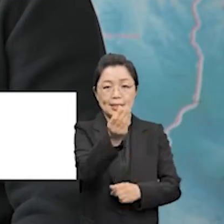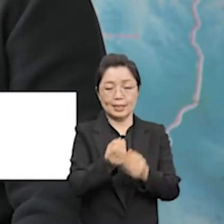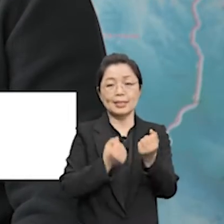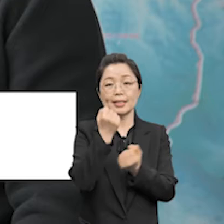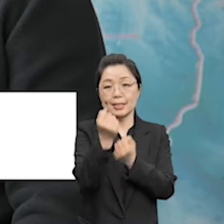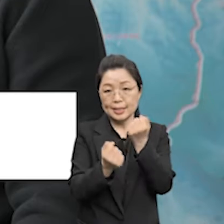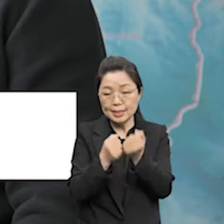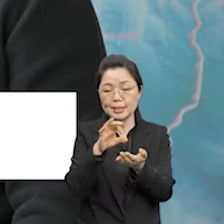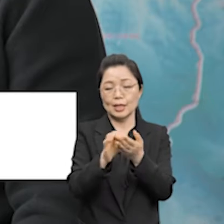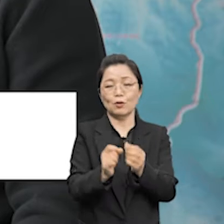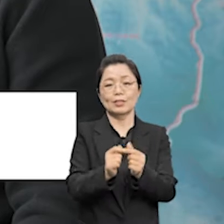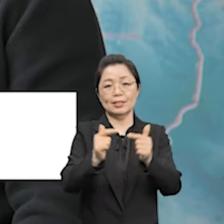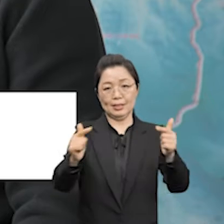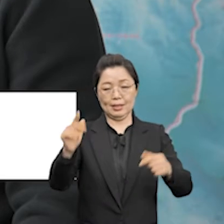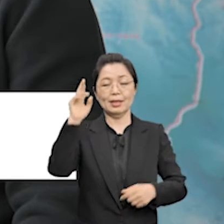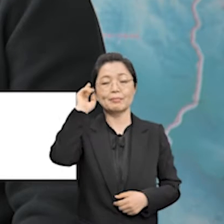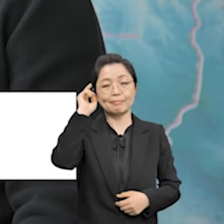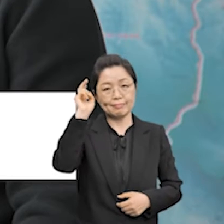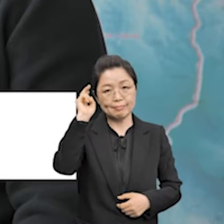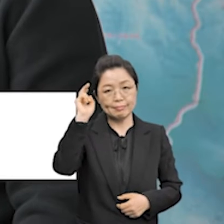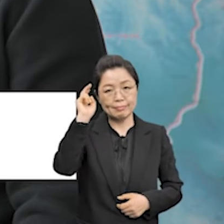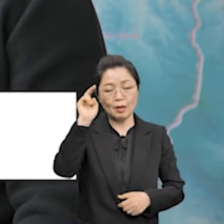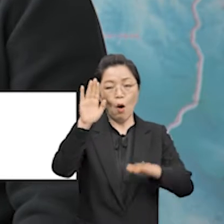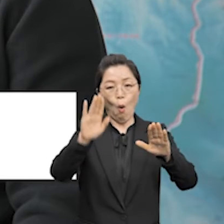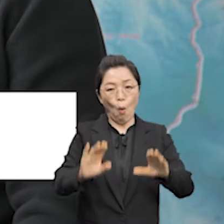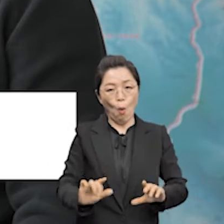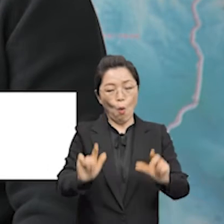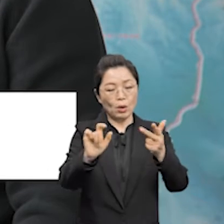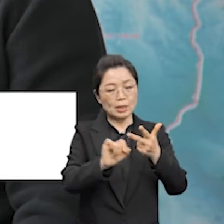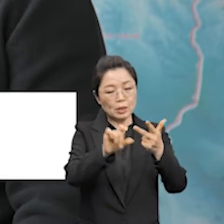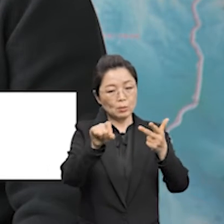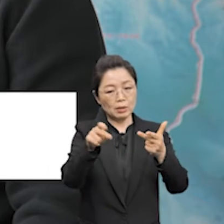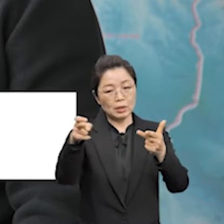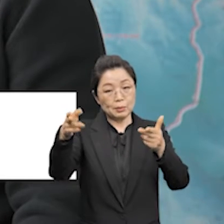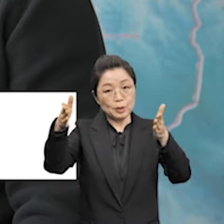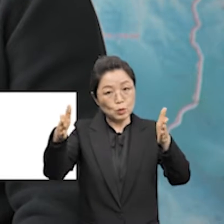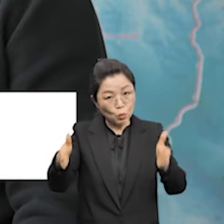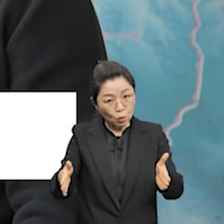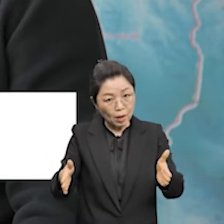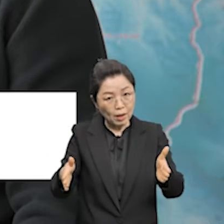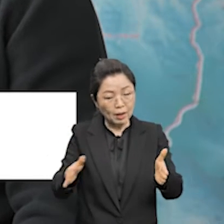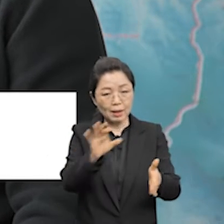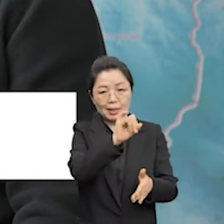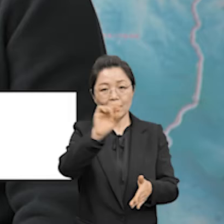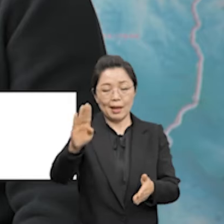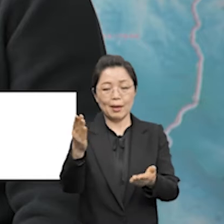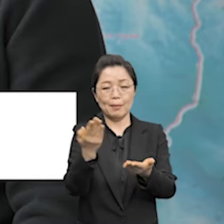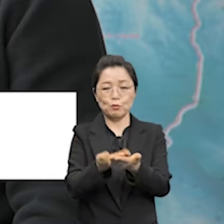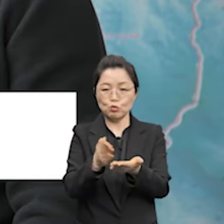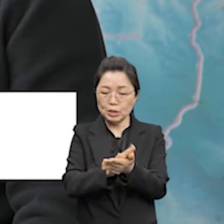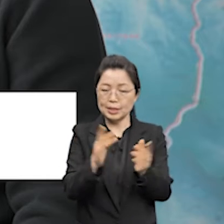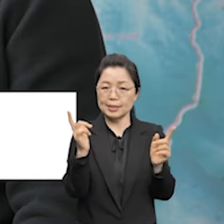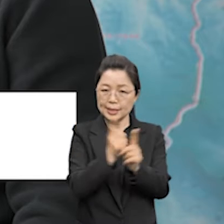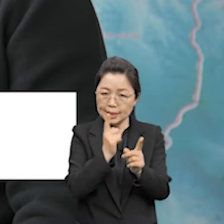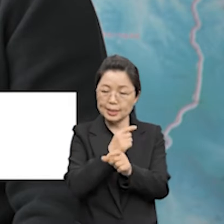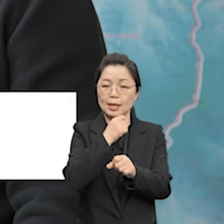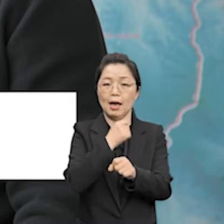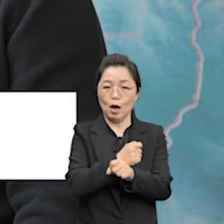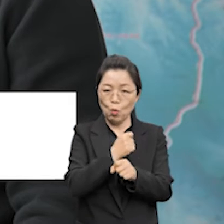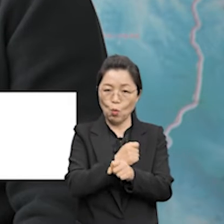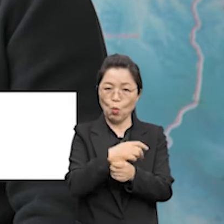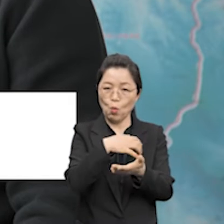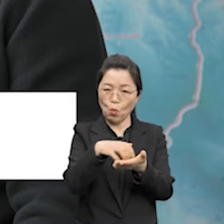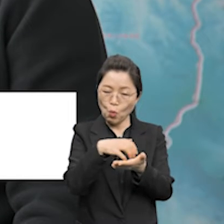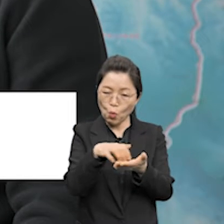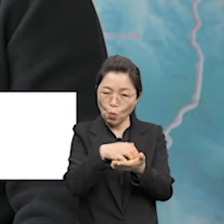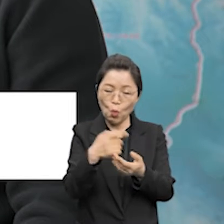시민들께서 타랑개를 많이 이용하실 것 같은데요. 올 하반기에는 시민들의 편의를 위해 타랑개 앱을 대폭 개선하고